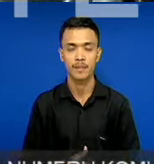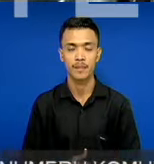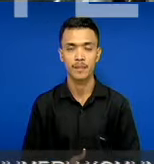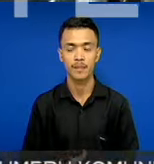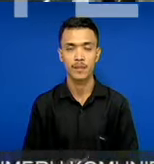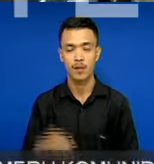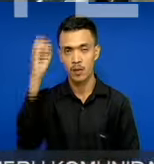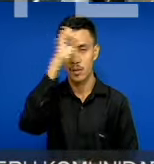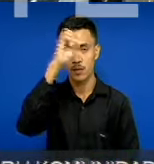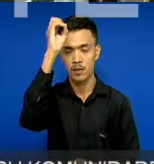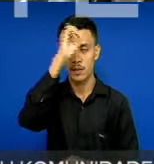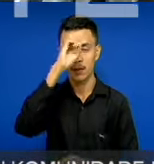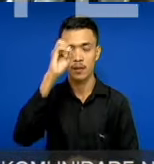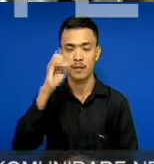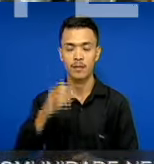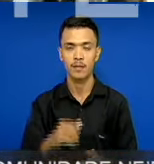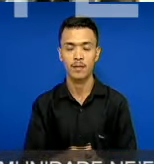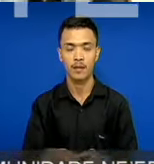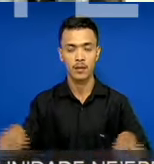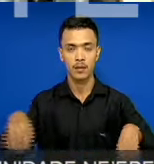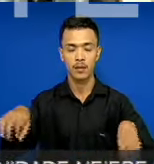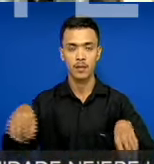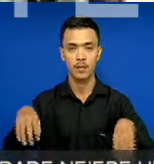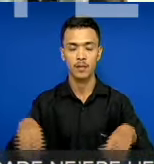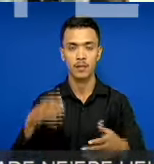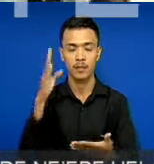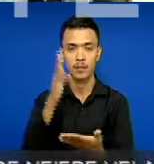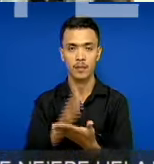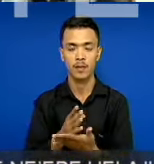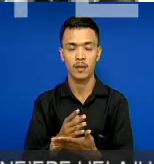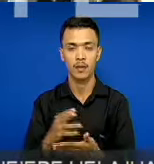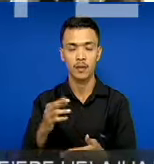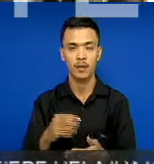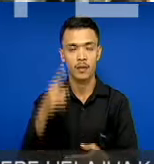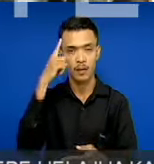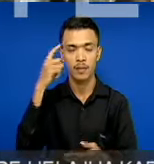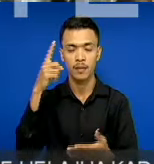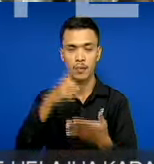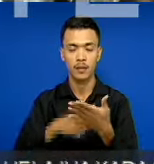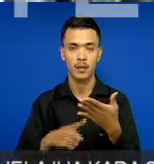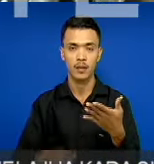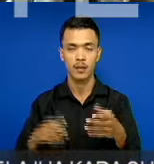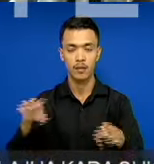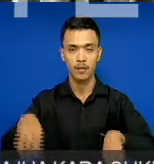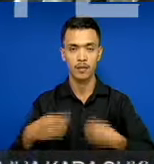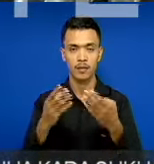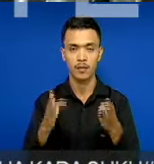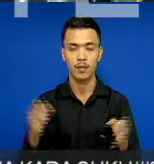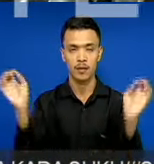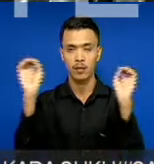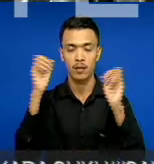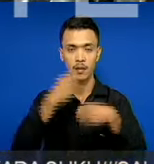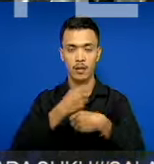ami observa kata ini servisu sei para hela. Mesu menus razang saida maka trabalhador sira lahalau servisu.